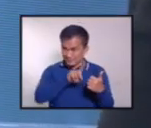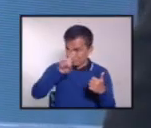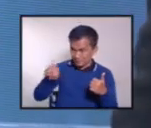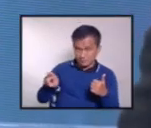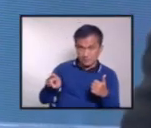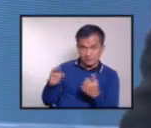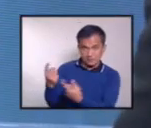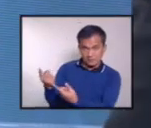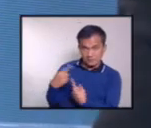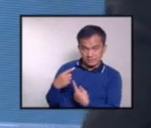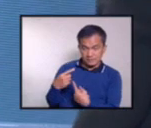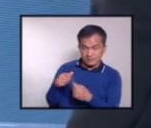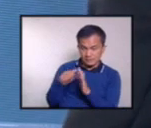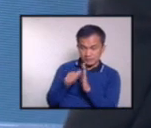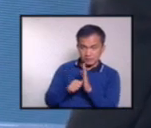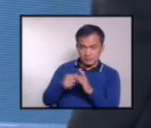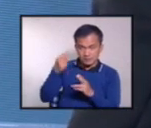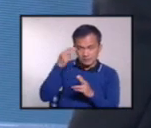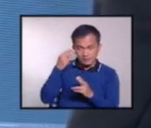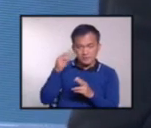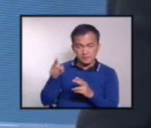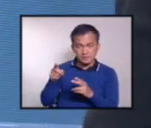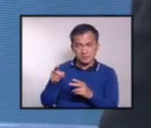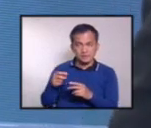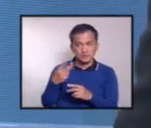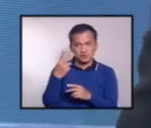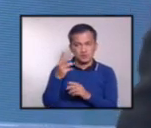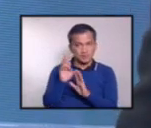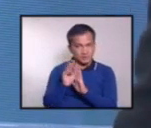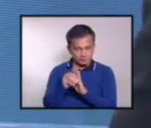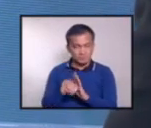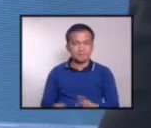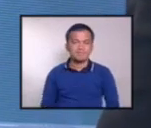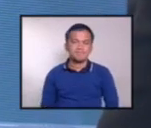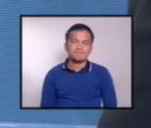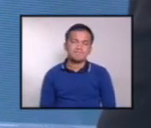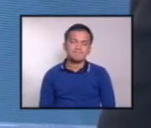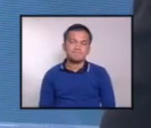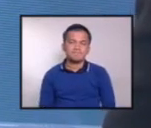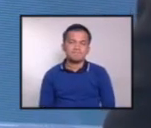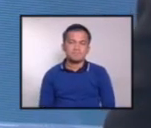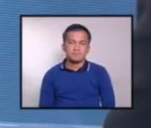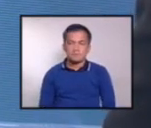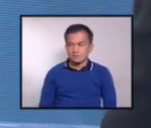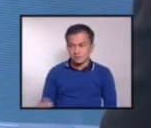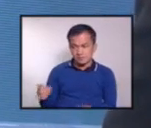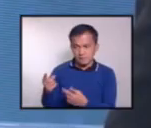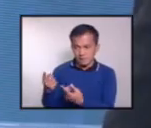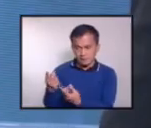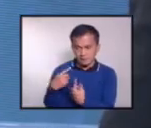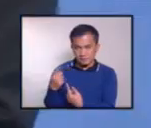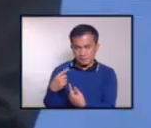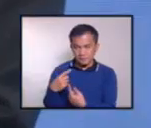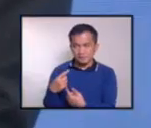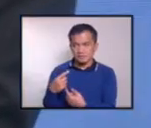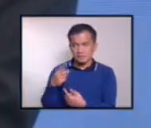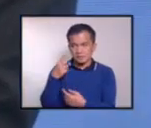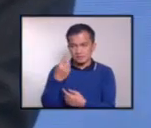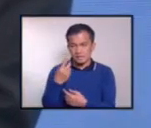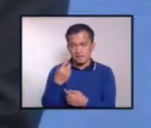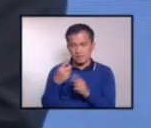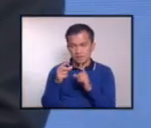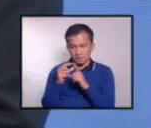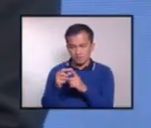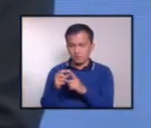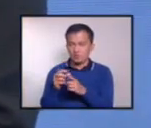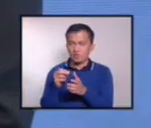kailangang sagutin ni Attorney Hilbay sa loob lamang ng 2 minuto. Sasagutin mo ito sa isang salita o